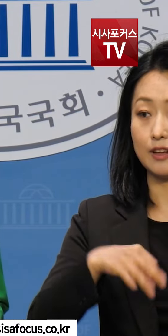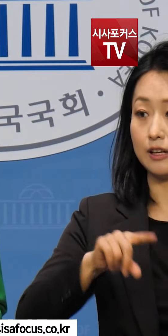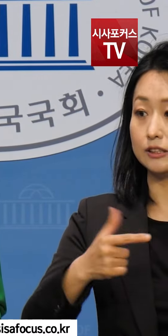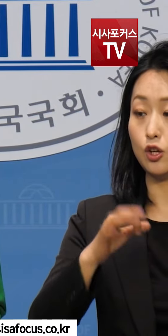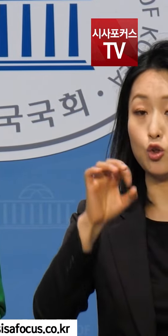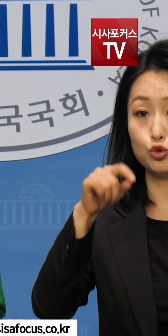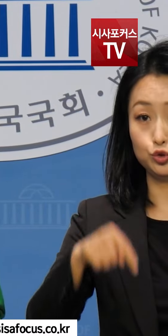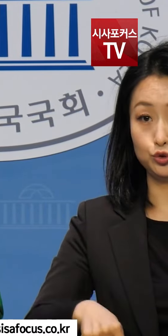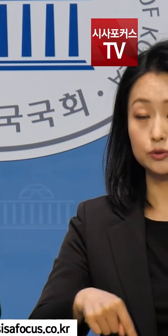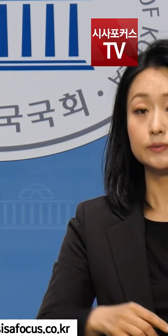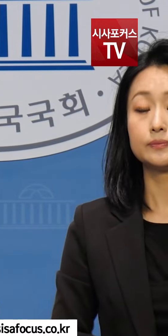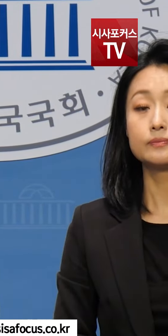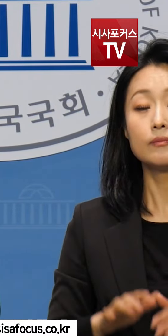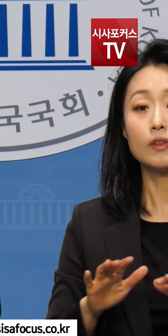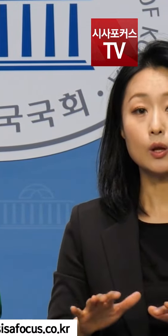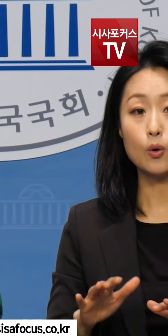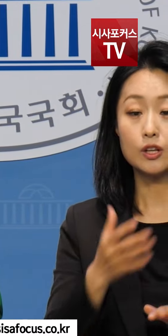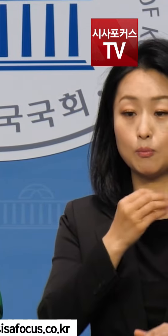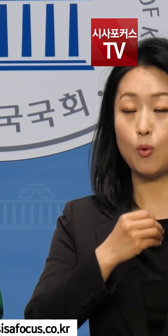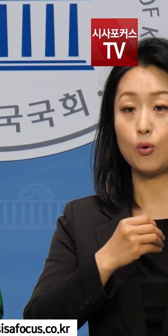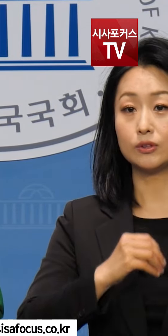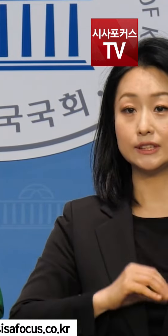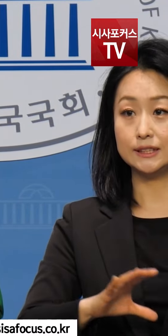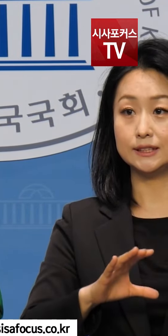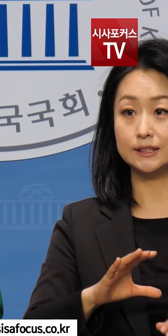오늘 기자회견을 하게 된